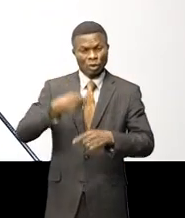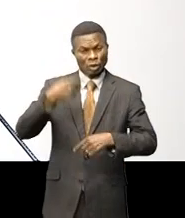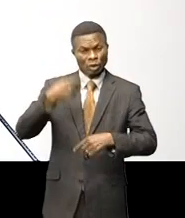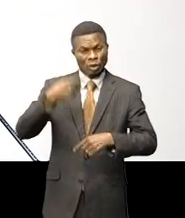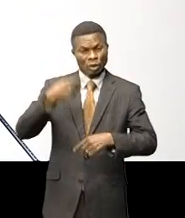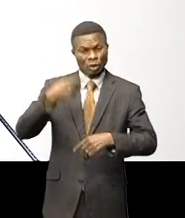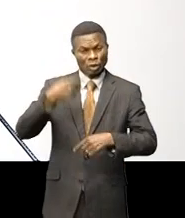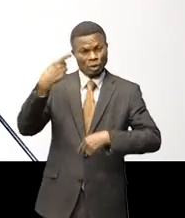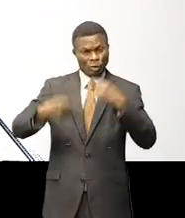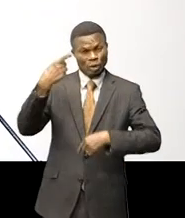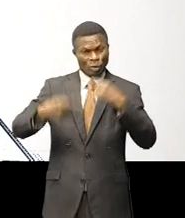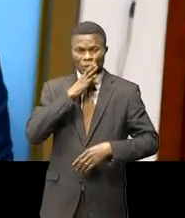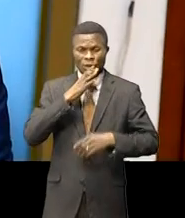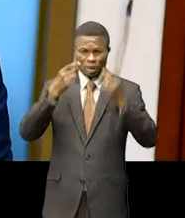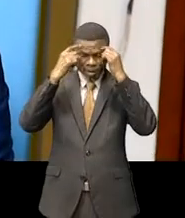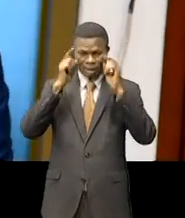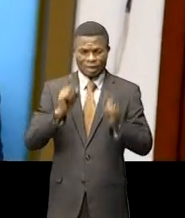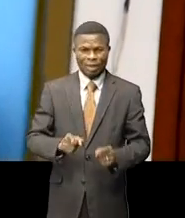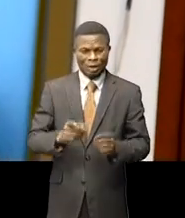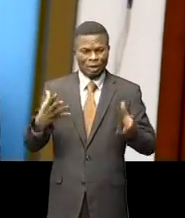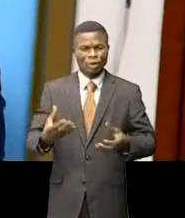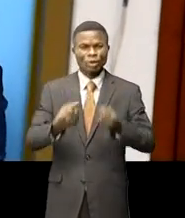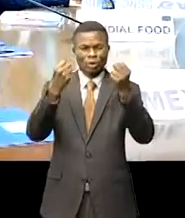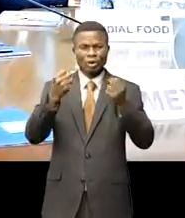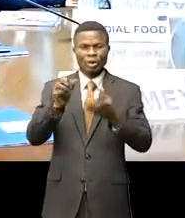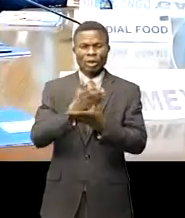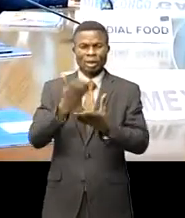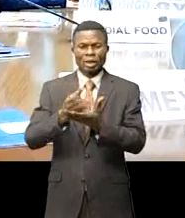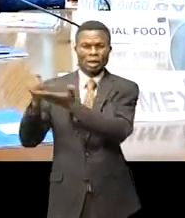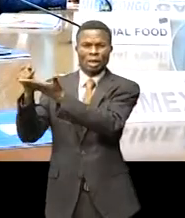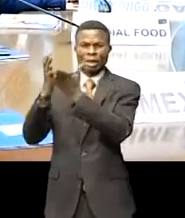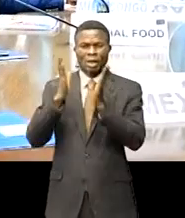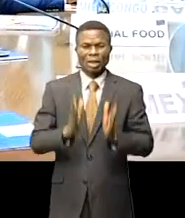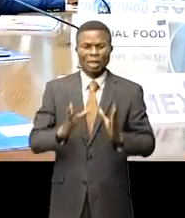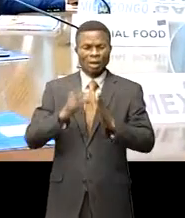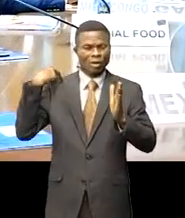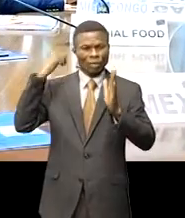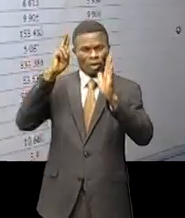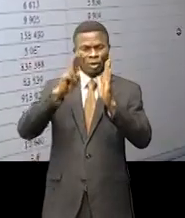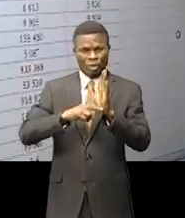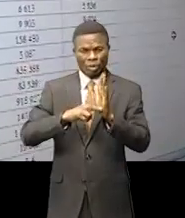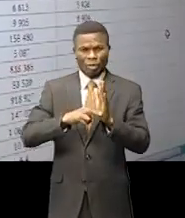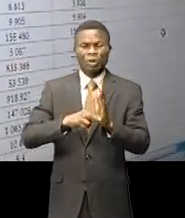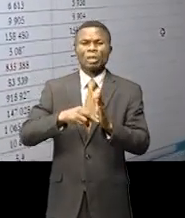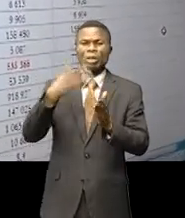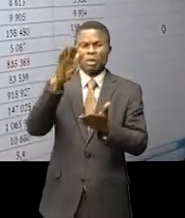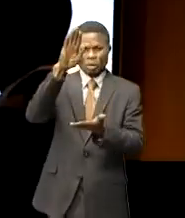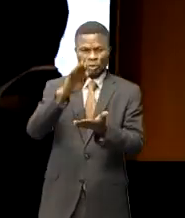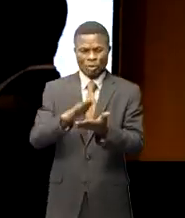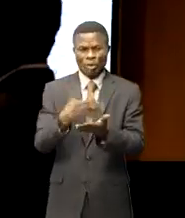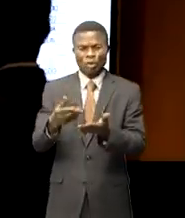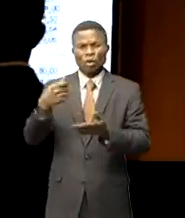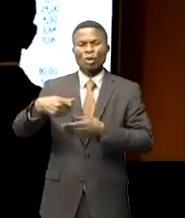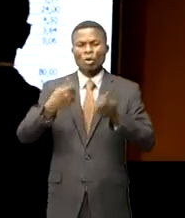discussions. Jus vivendi a été trouvé entre les importateurs et le gouvernement sur la baisse du prix de surgelé